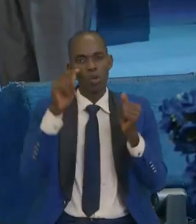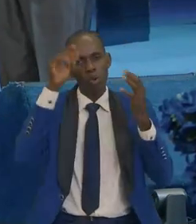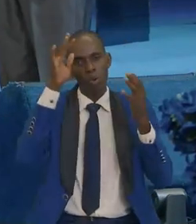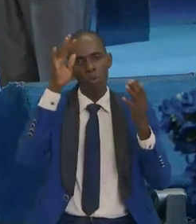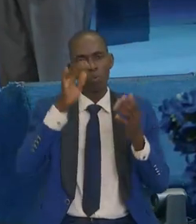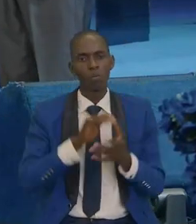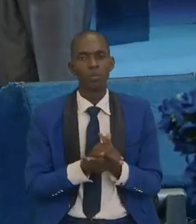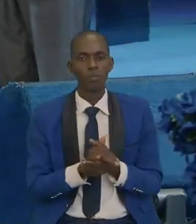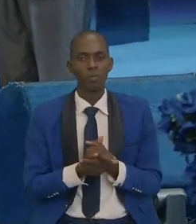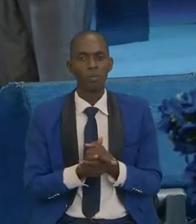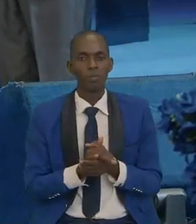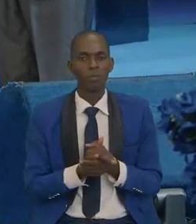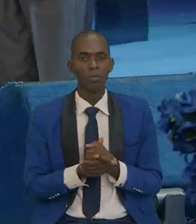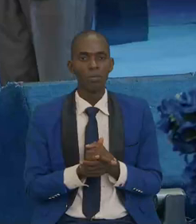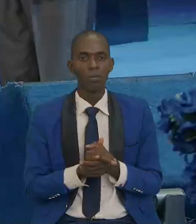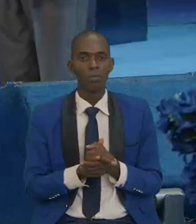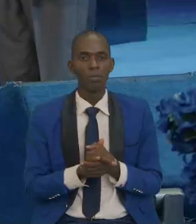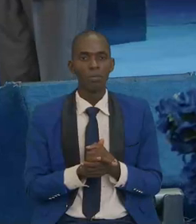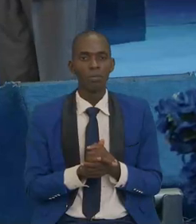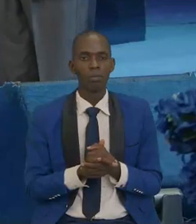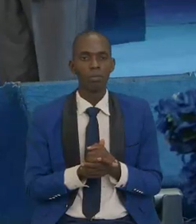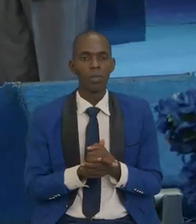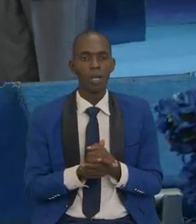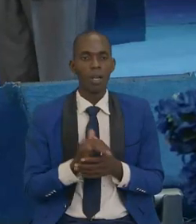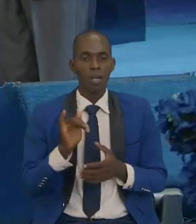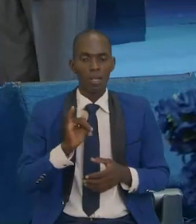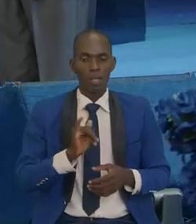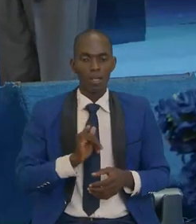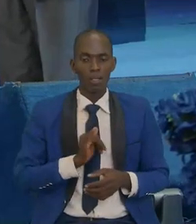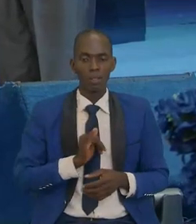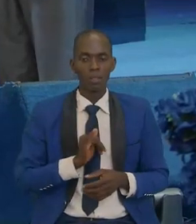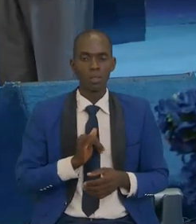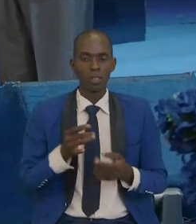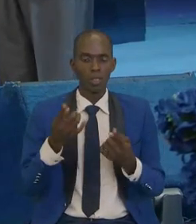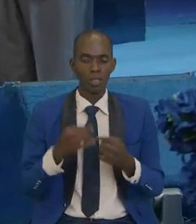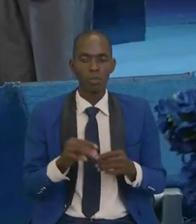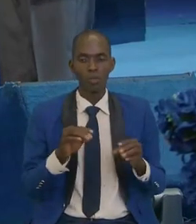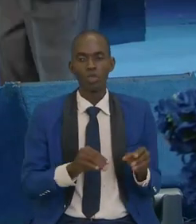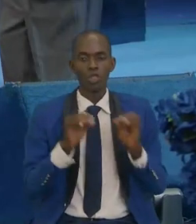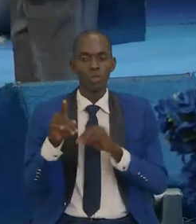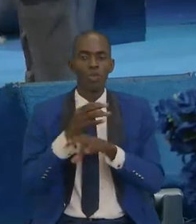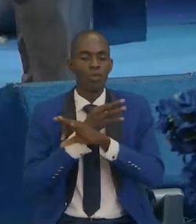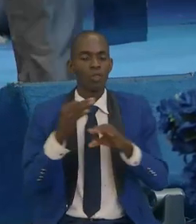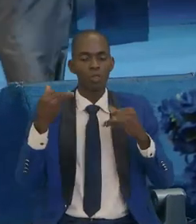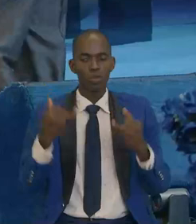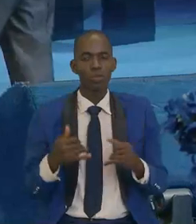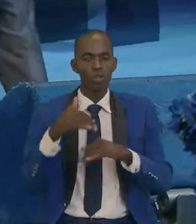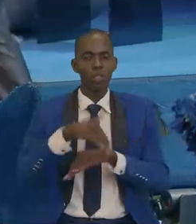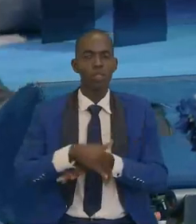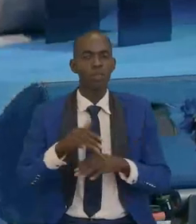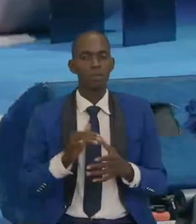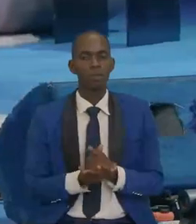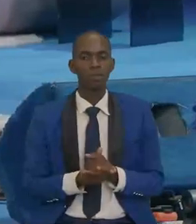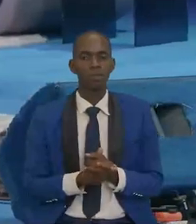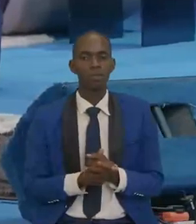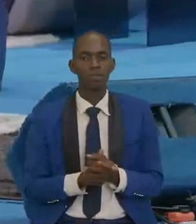Regarde la marque de la lance dans ma côte ici. Je suis venu t'affranchir